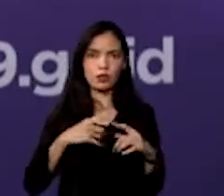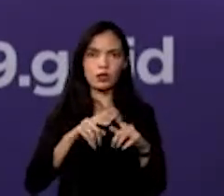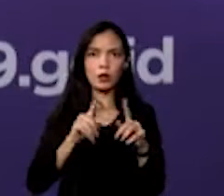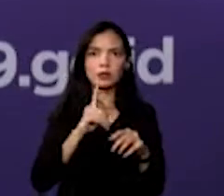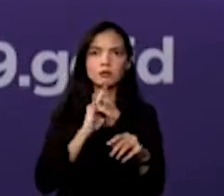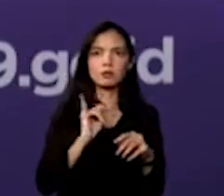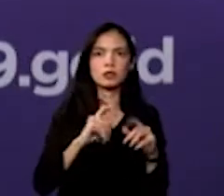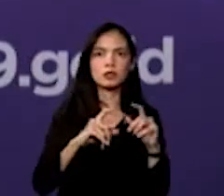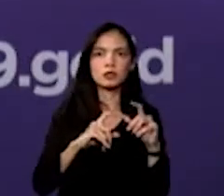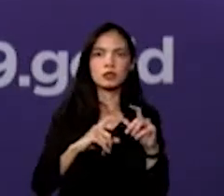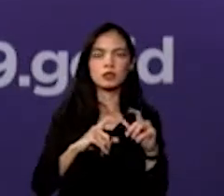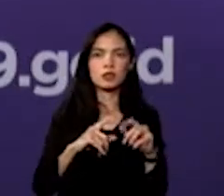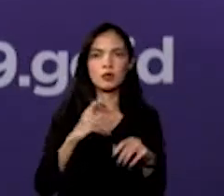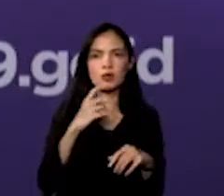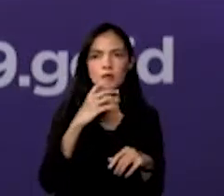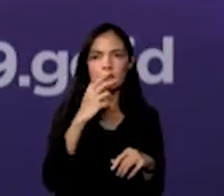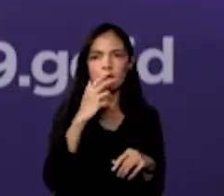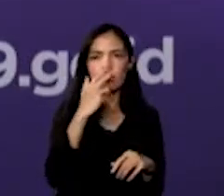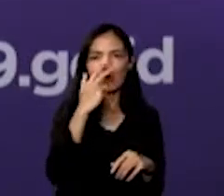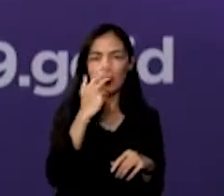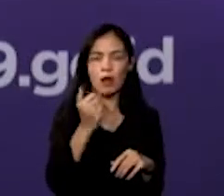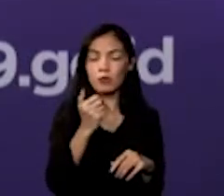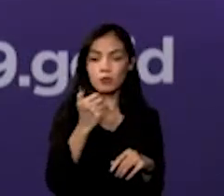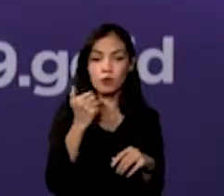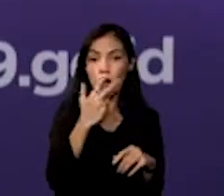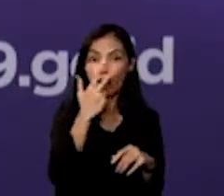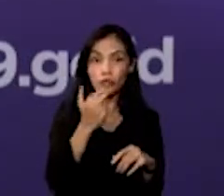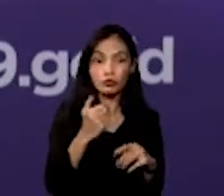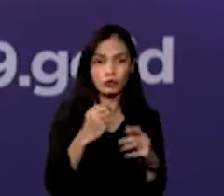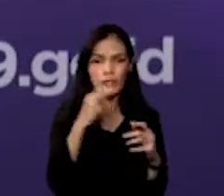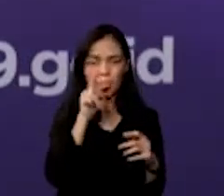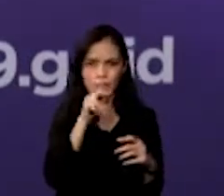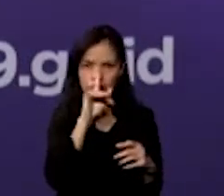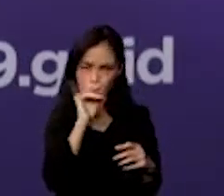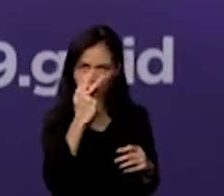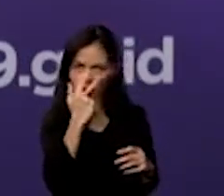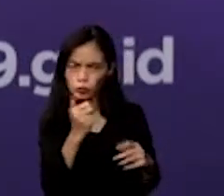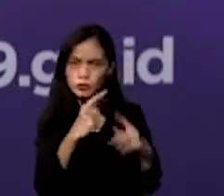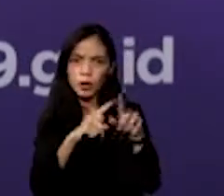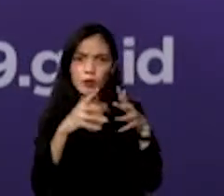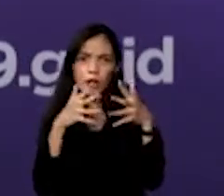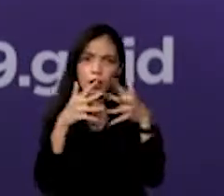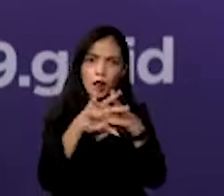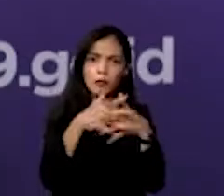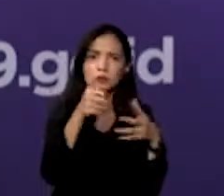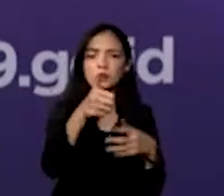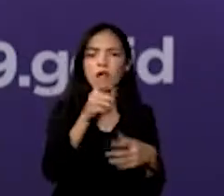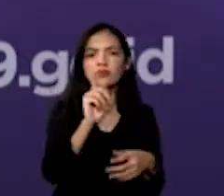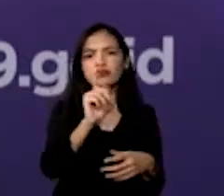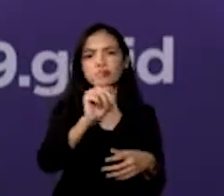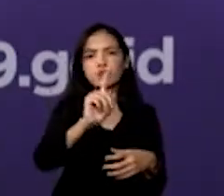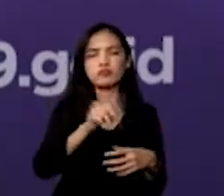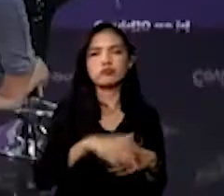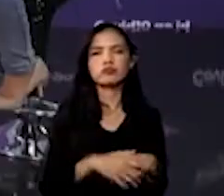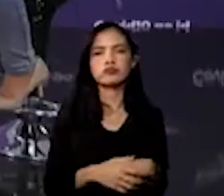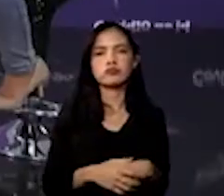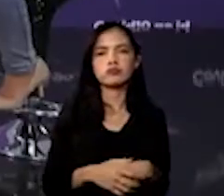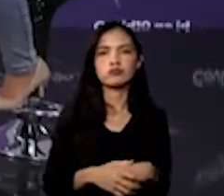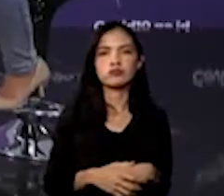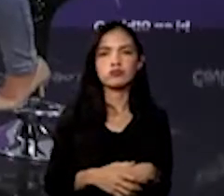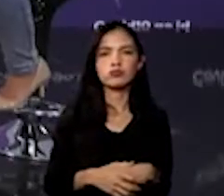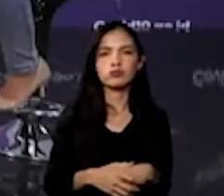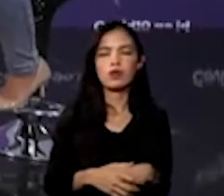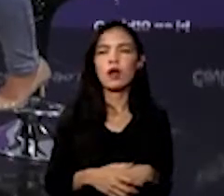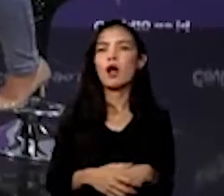yang bagus itu Tapi tembus Ya itu jangan Oke jadi artinya walaupun di